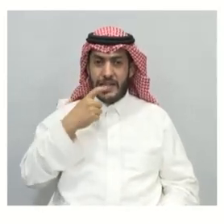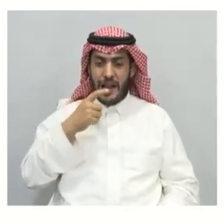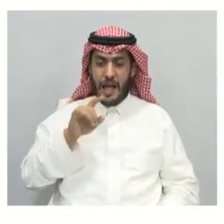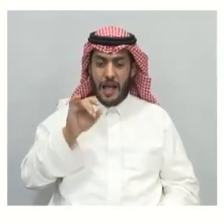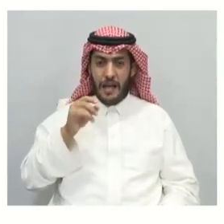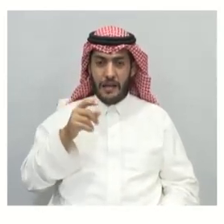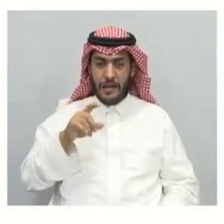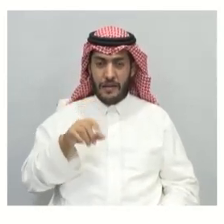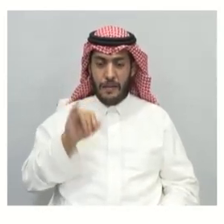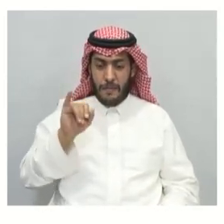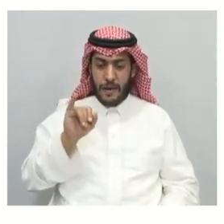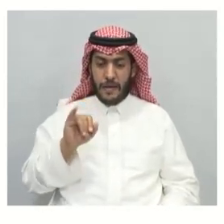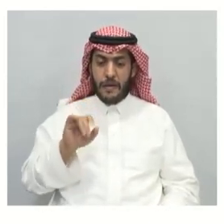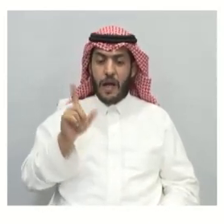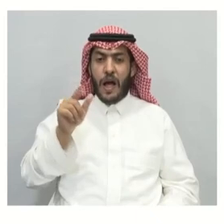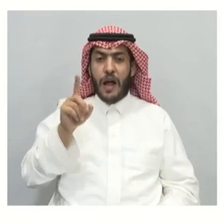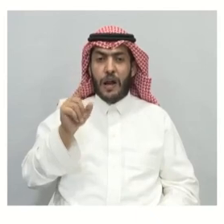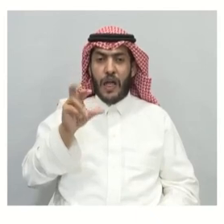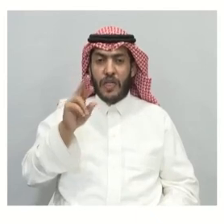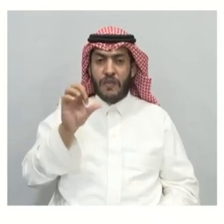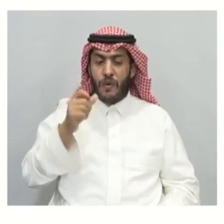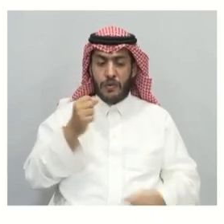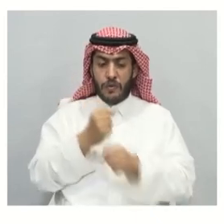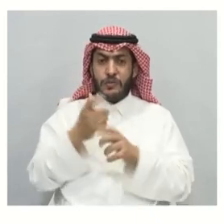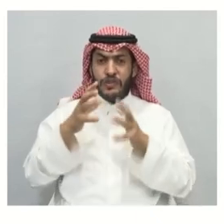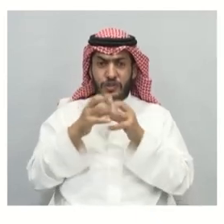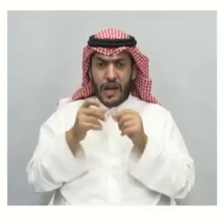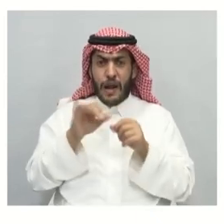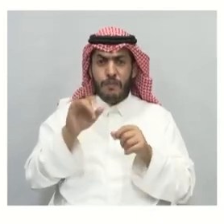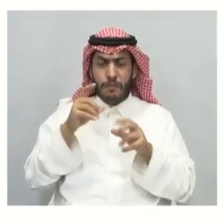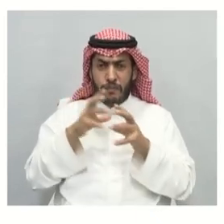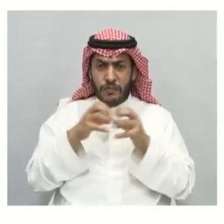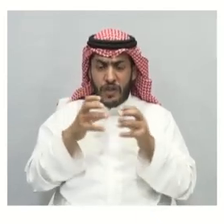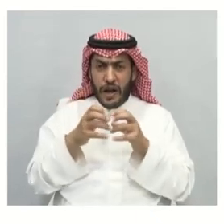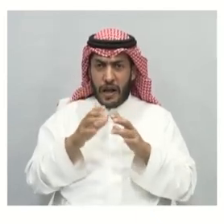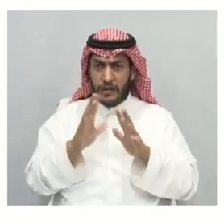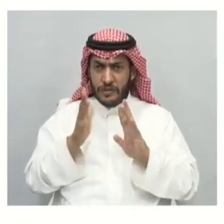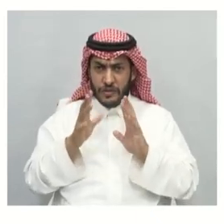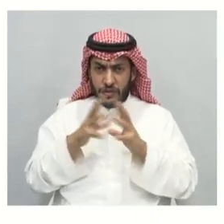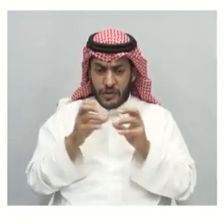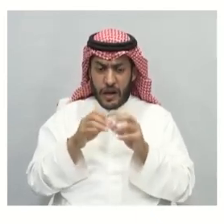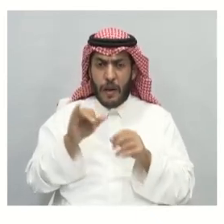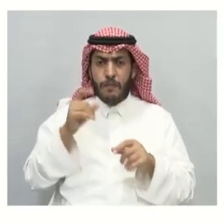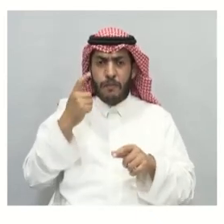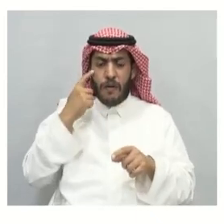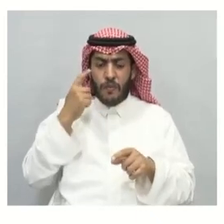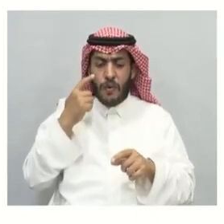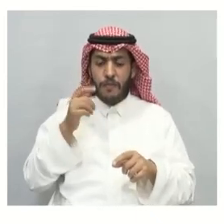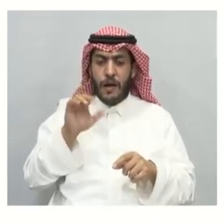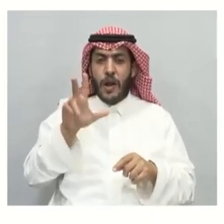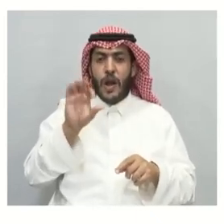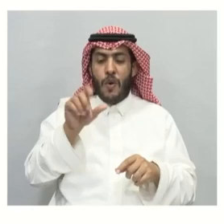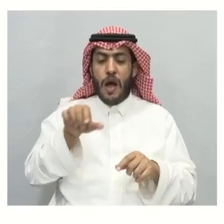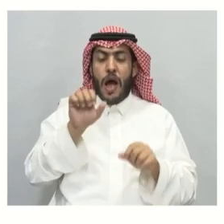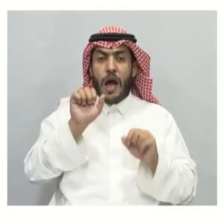1920 ايش ايش سوى ردر فورد بشرح مفهوم النواه واستنتج ان النواه تحتوي